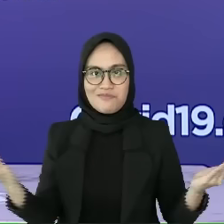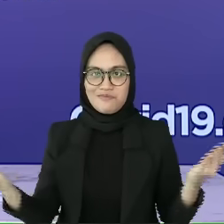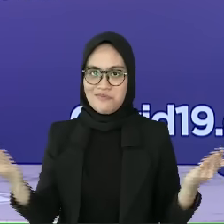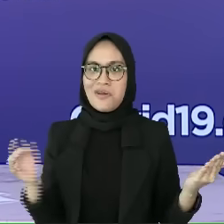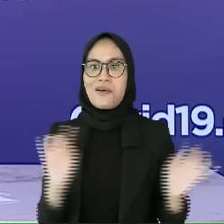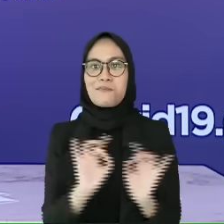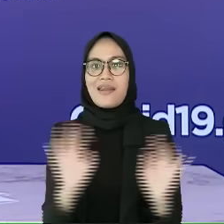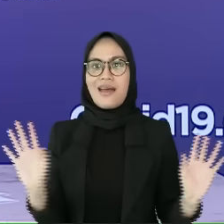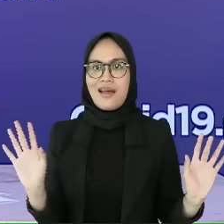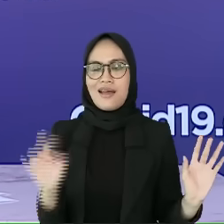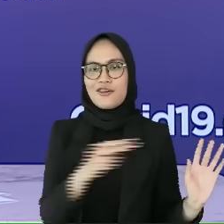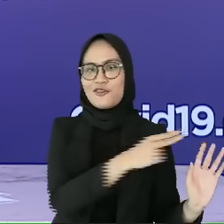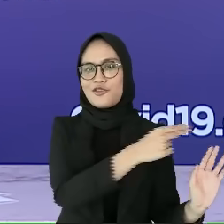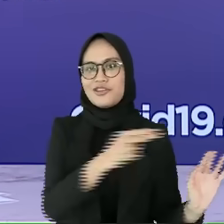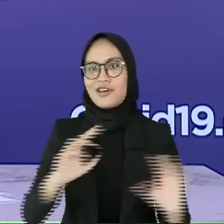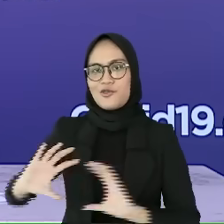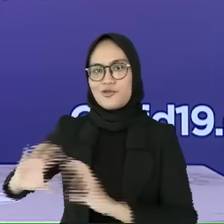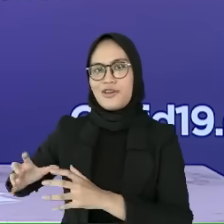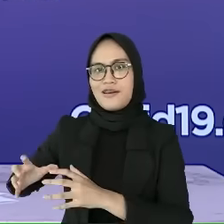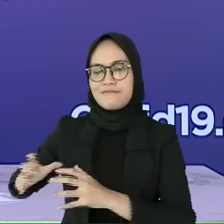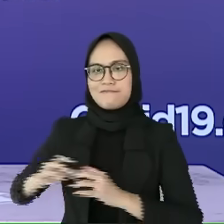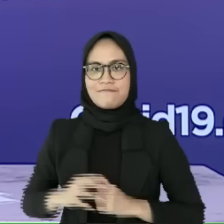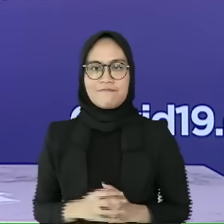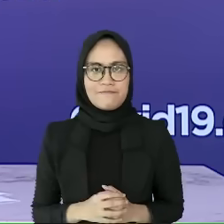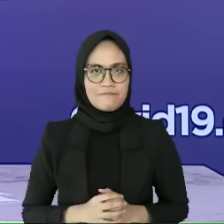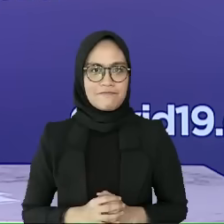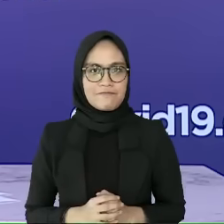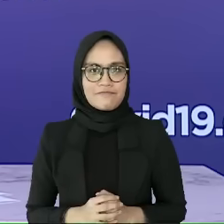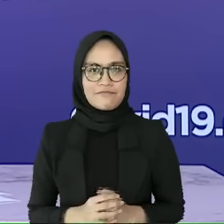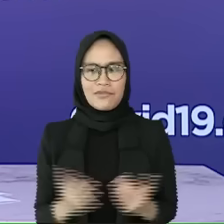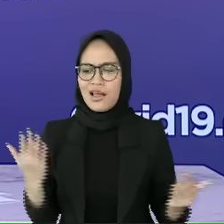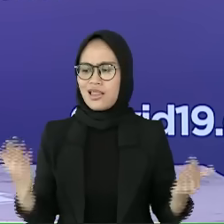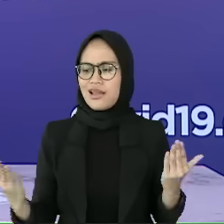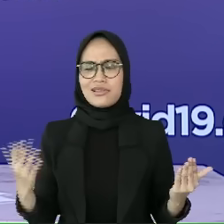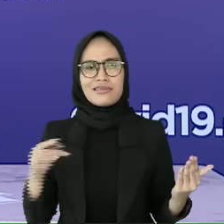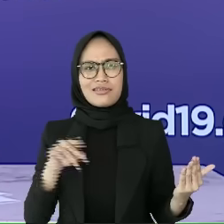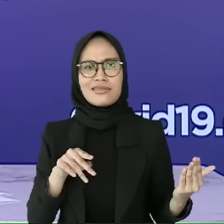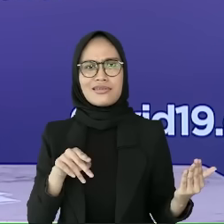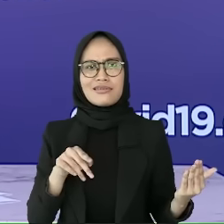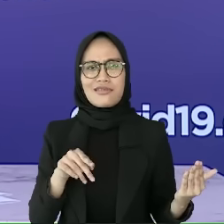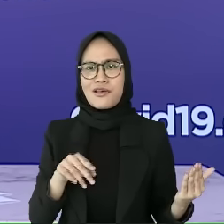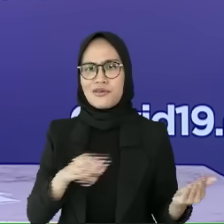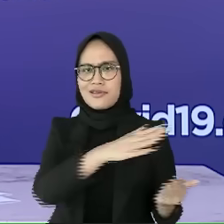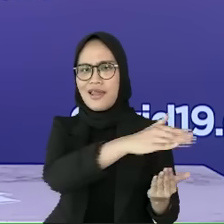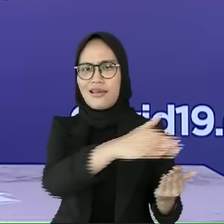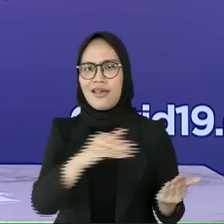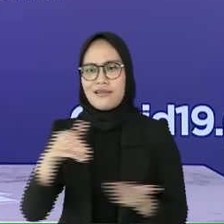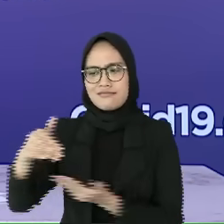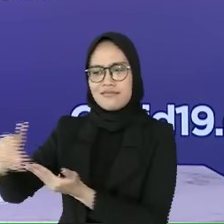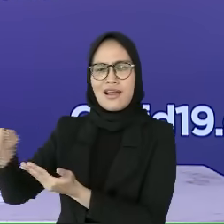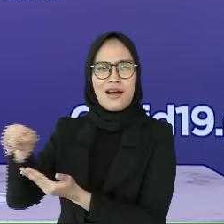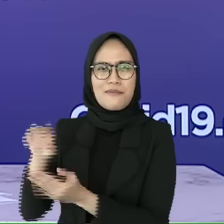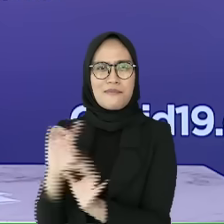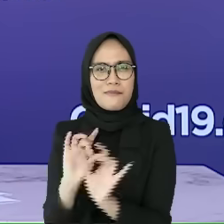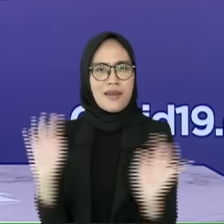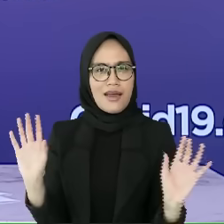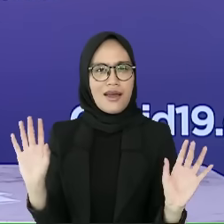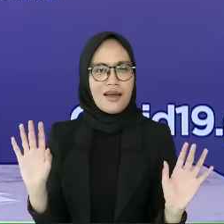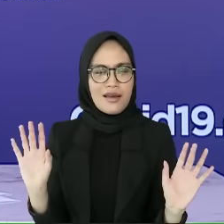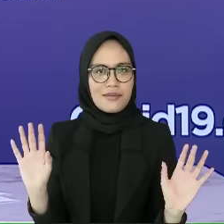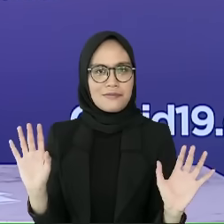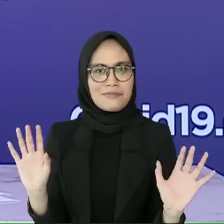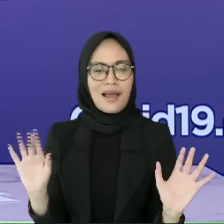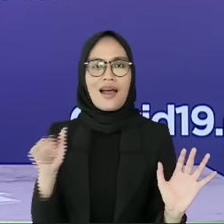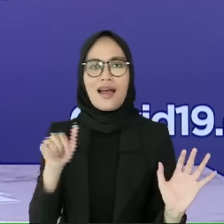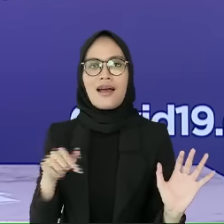mencapai third wave. Dari perbandingan pola lonjakan kasus antara dunia dan Indonesia, ini dapat